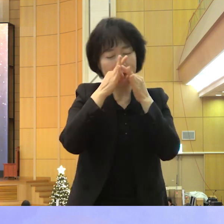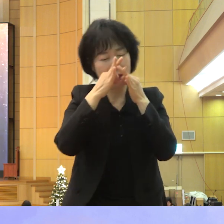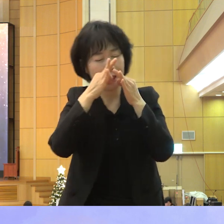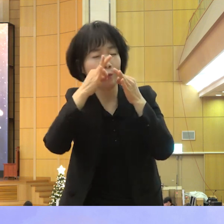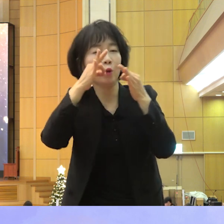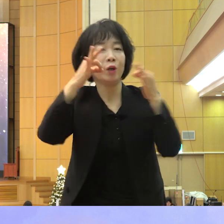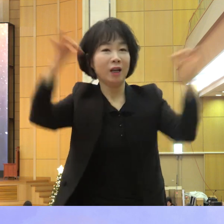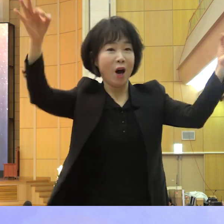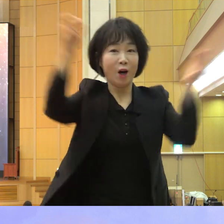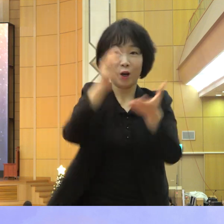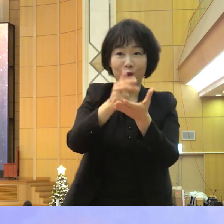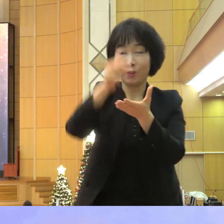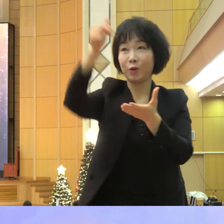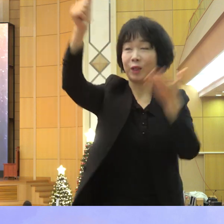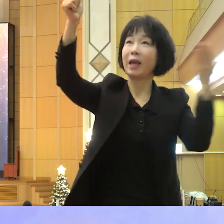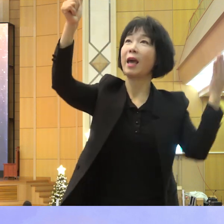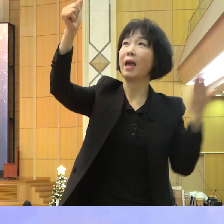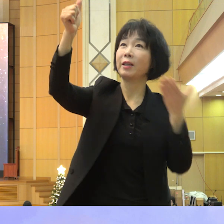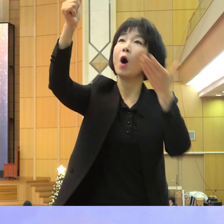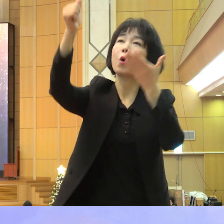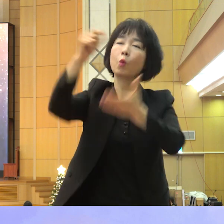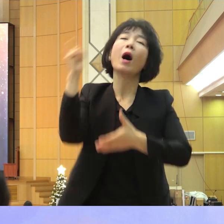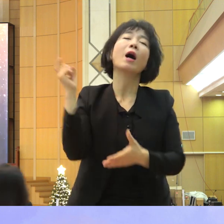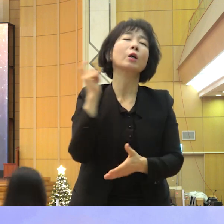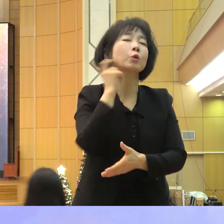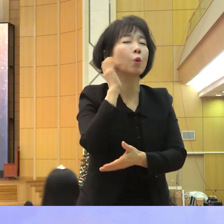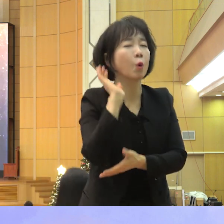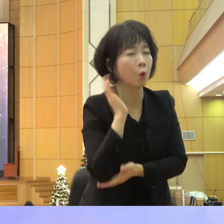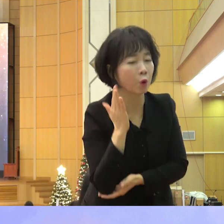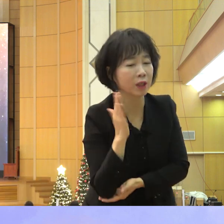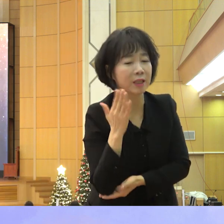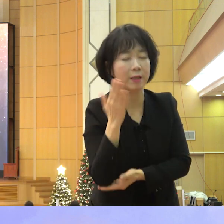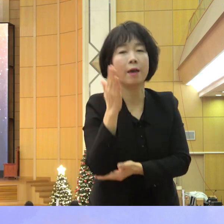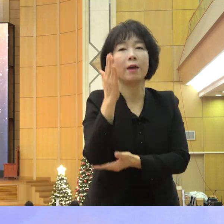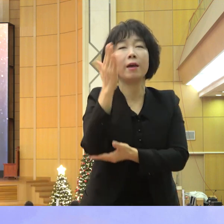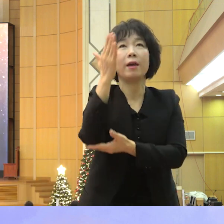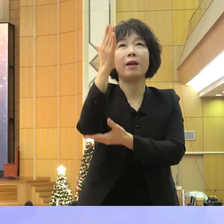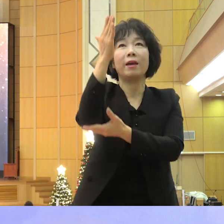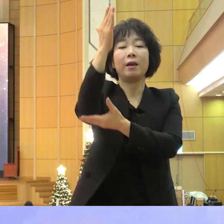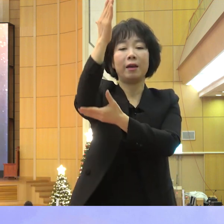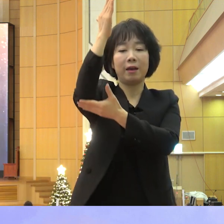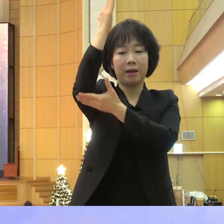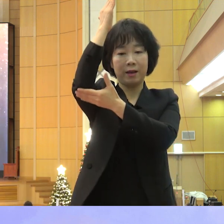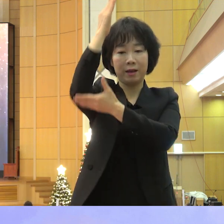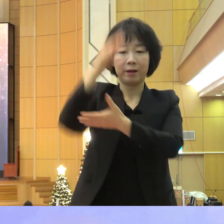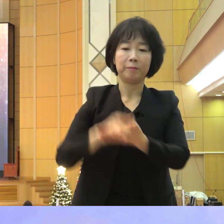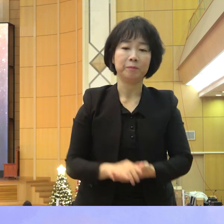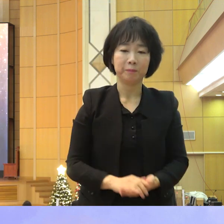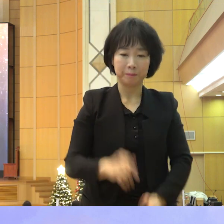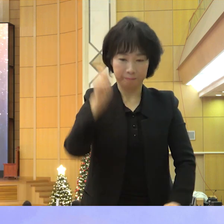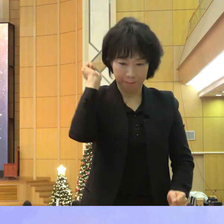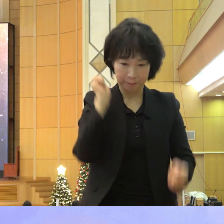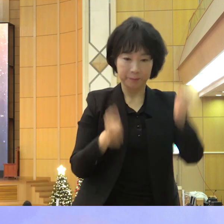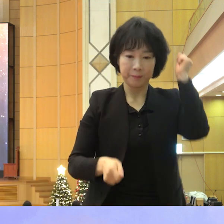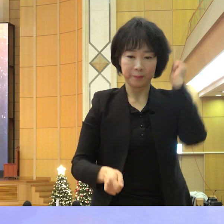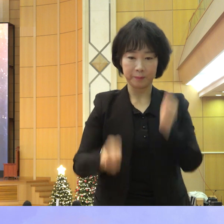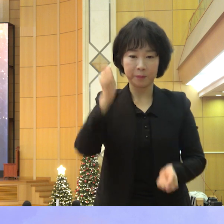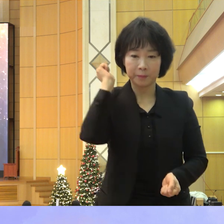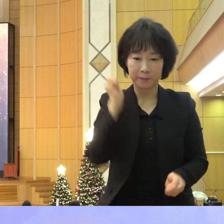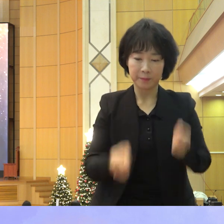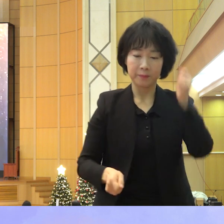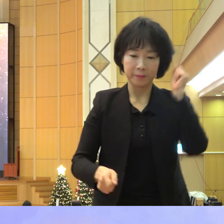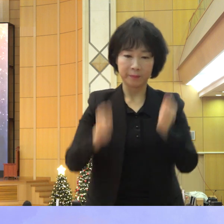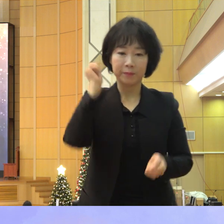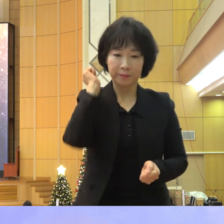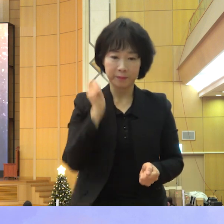승전가를 높이 불러 주께 영광 돌리세매. 시간 기쁜